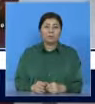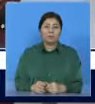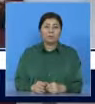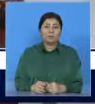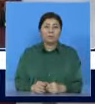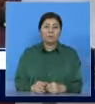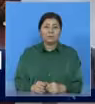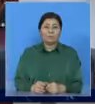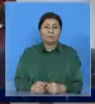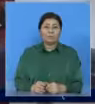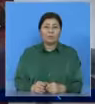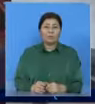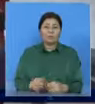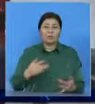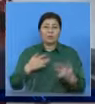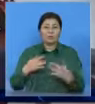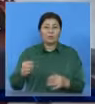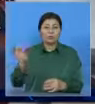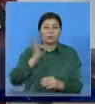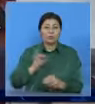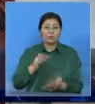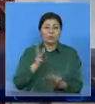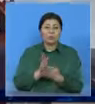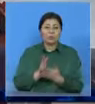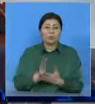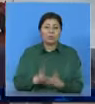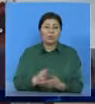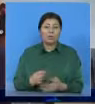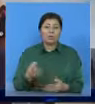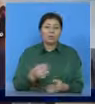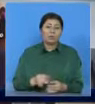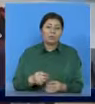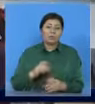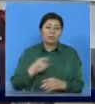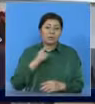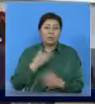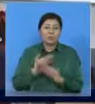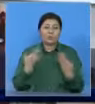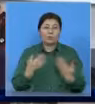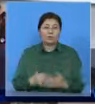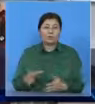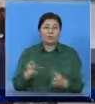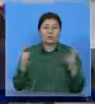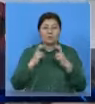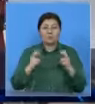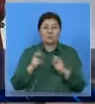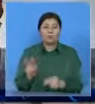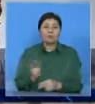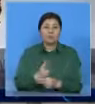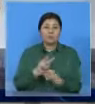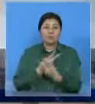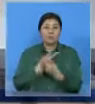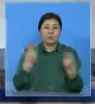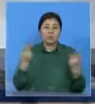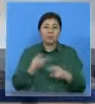білім алғандықтан актерлық шеберліктен ондай қатты қиын болмады. Зерттедім, қарадым, фильмдер қарадым,